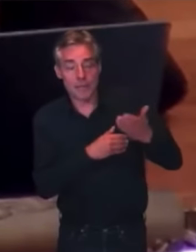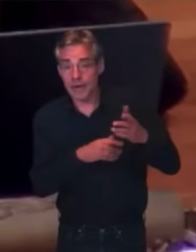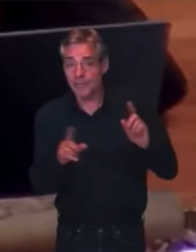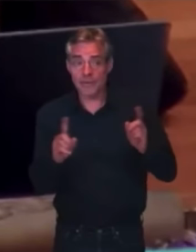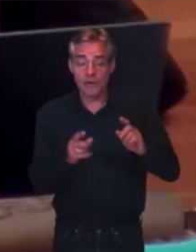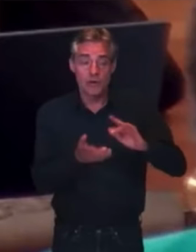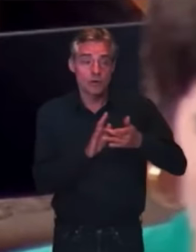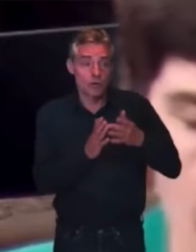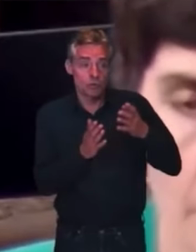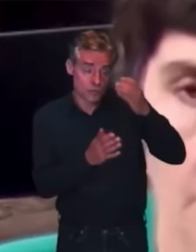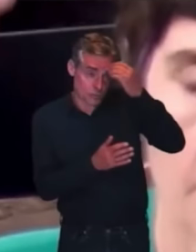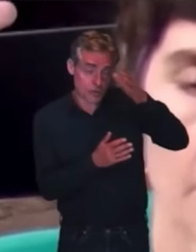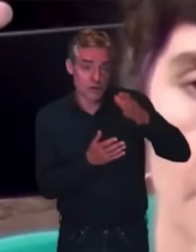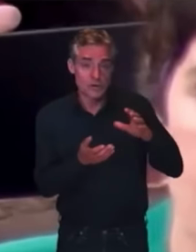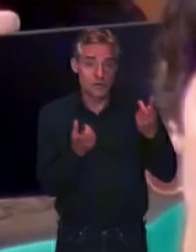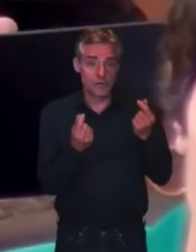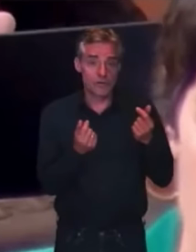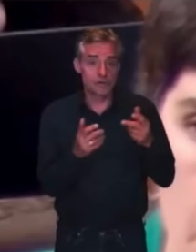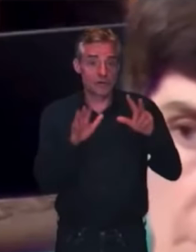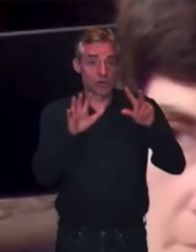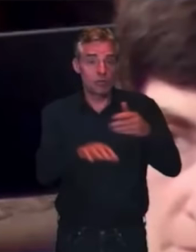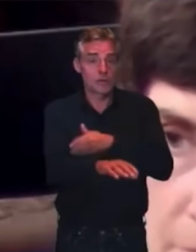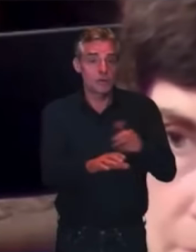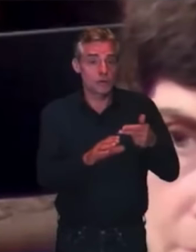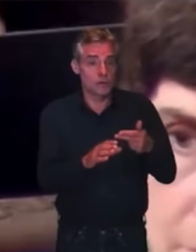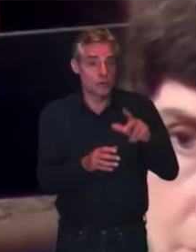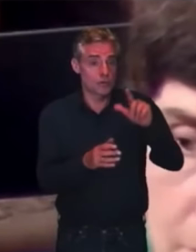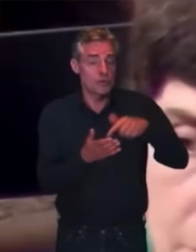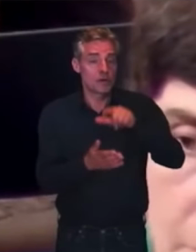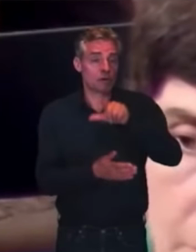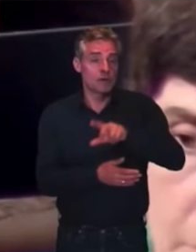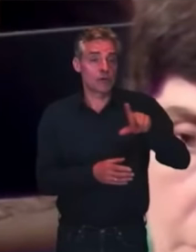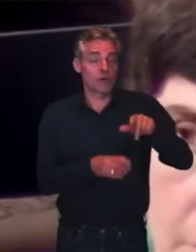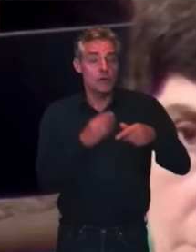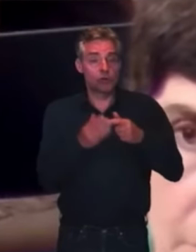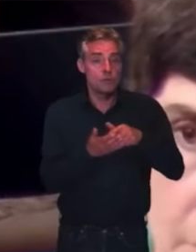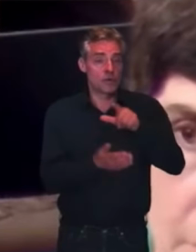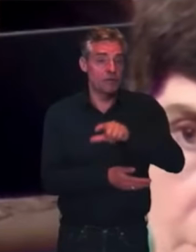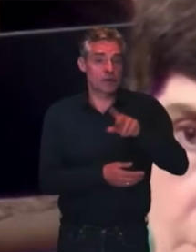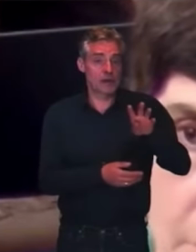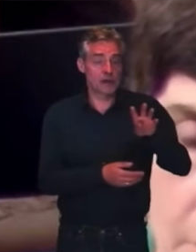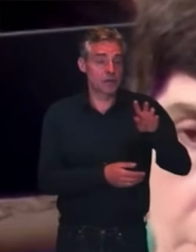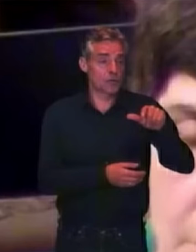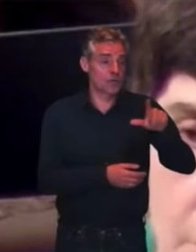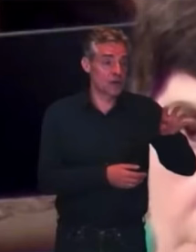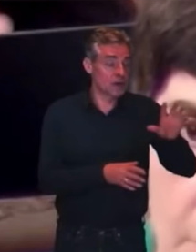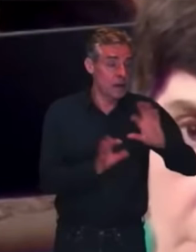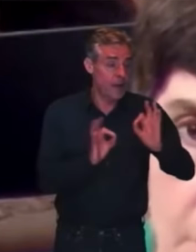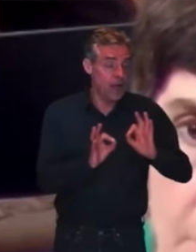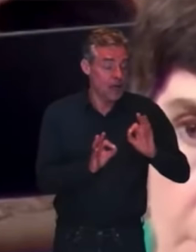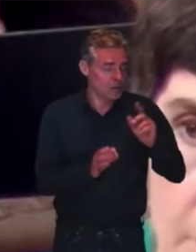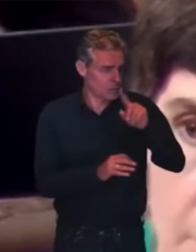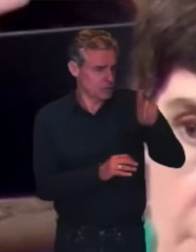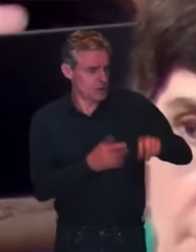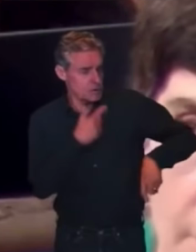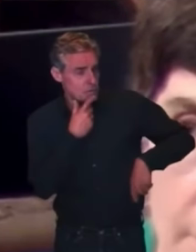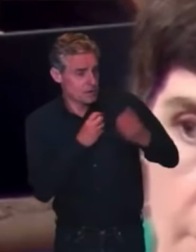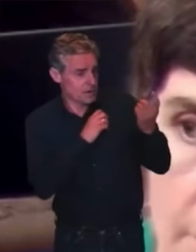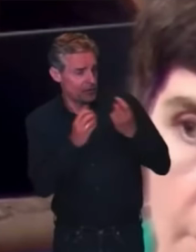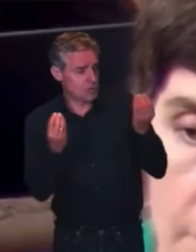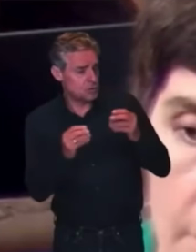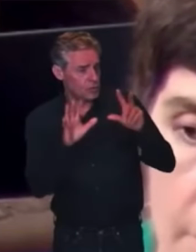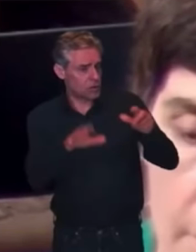toutes vos projections financières, il n'y a pas de 8 millions d'euros prévus en 2023, ni en 2024, ni en 2025. Donc on est en droit de vous demander d'où ils viennent